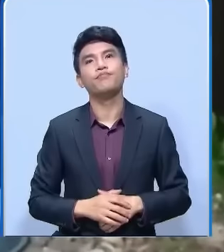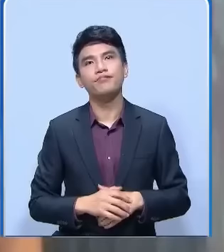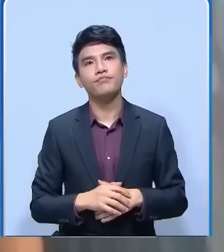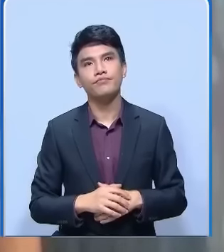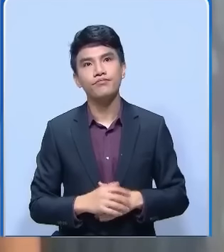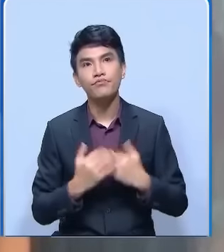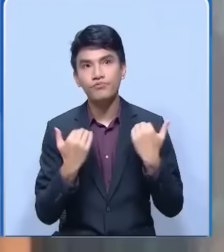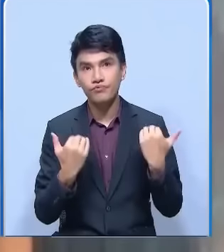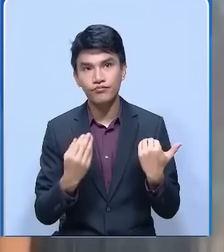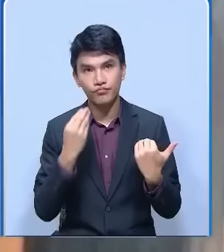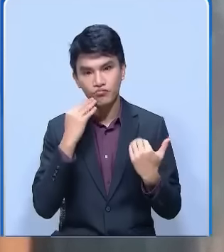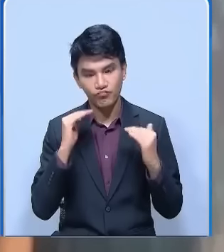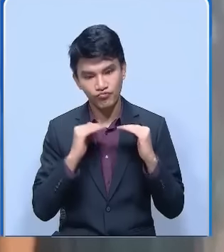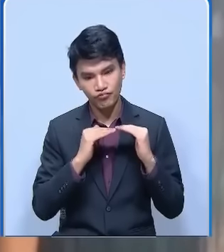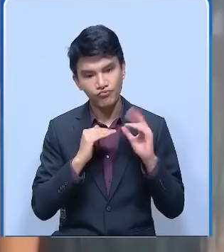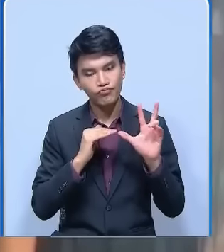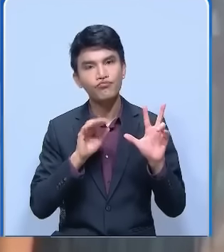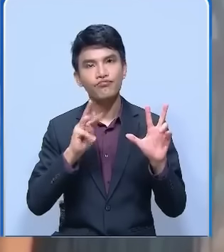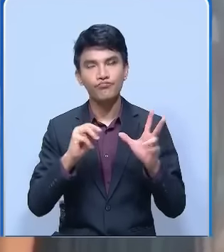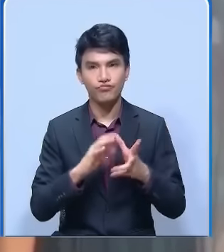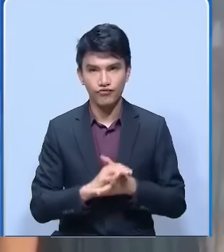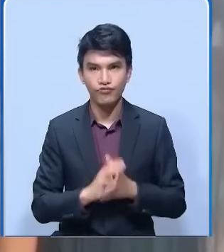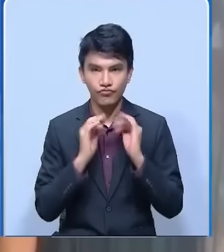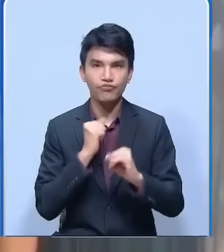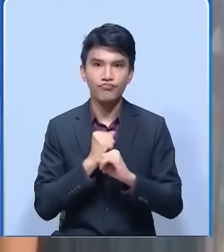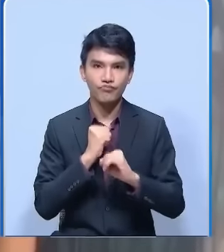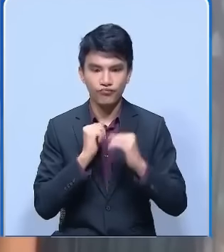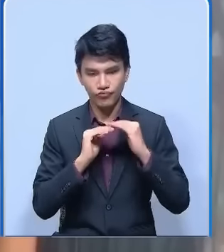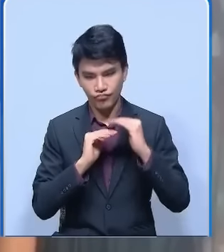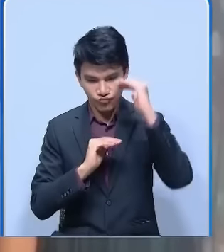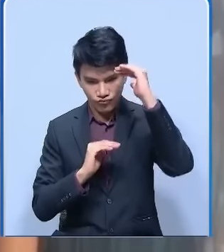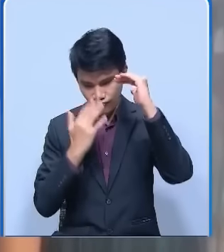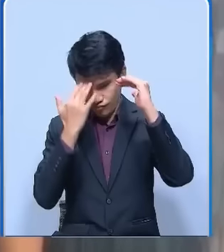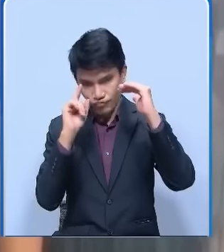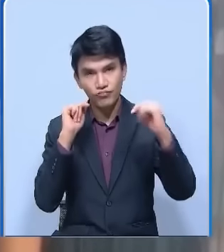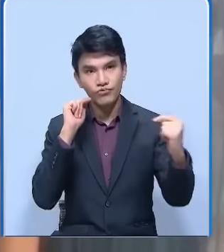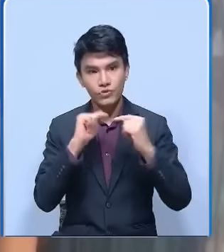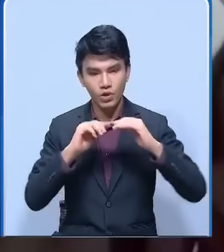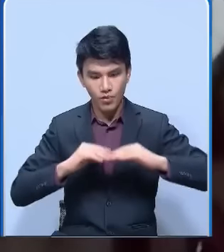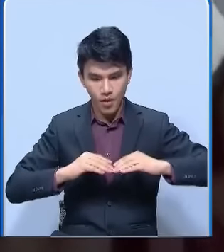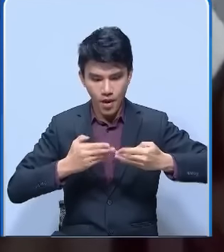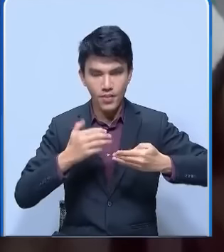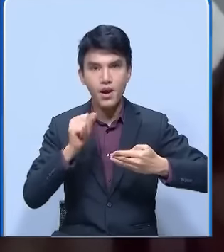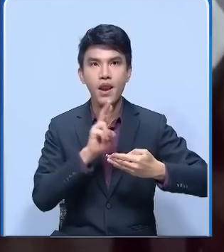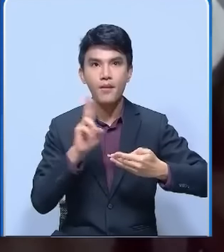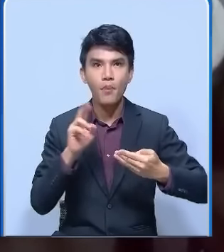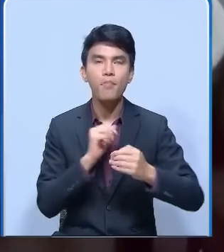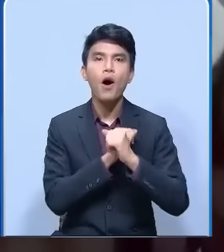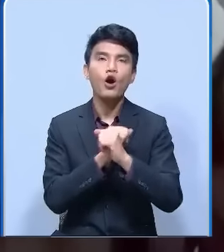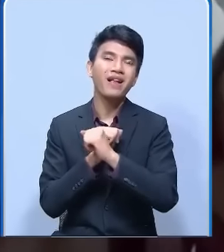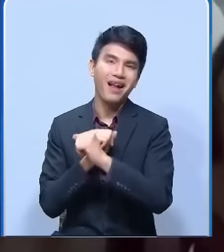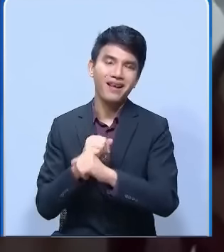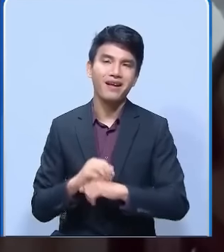สึกว่ารั้วบ้านจะสูงได้ไม่เกิน3เมตรหรือเปล่าเพราะเห็นคนทำสูงกันเหลือเกินเพราะถ้ามากกว่านั้นเนี่ยเดี๋ยวมันจะล้มได้มันต้องมีระบบค้ำยันอะไรกัน